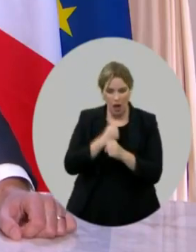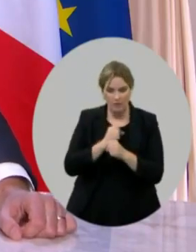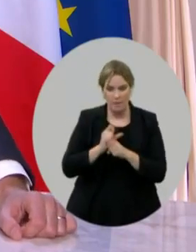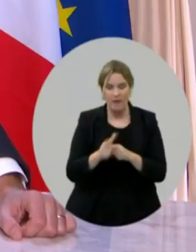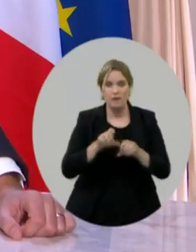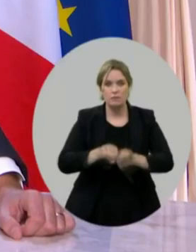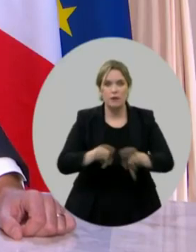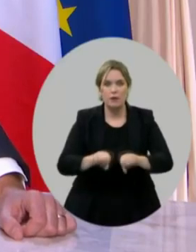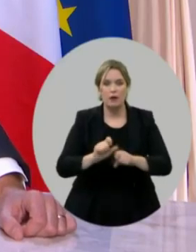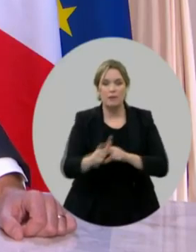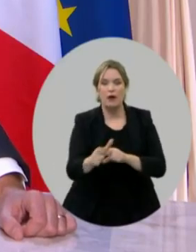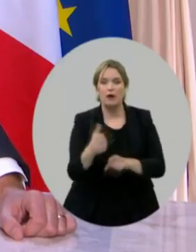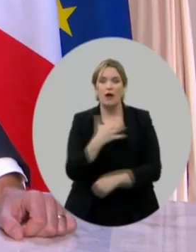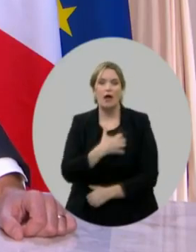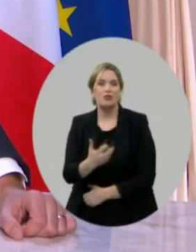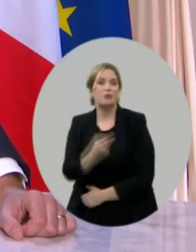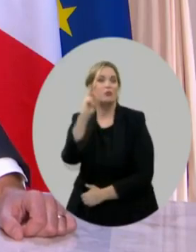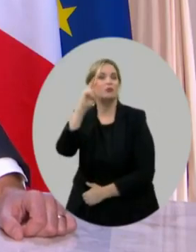qu'elle s'enrichira.